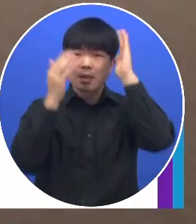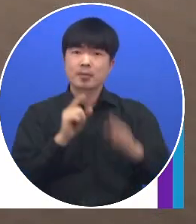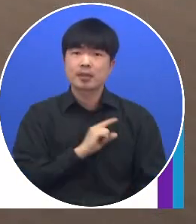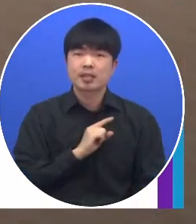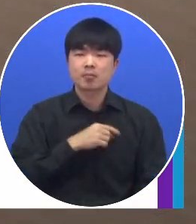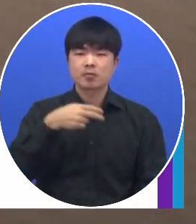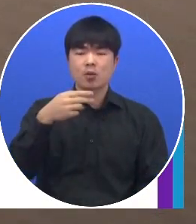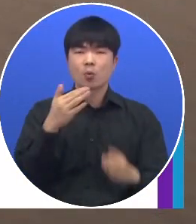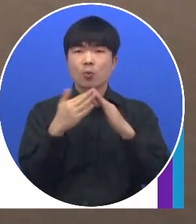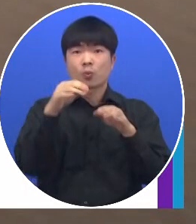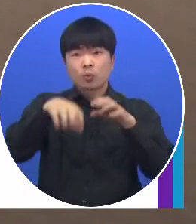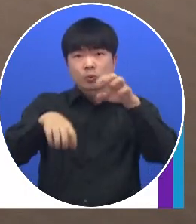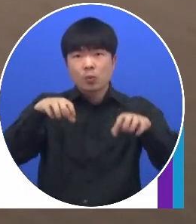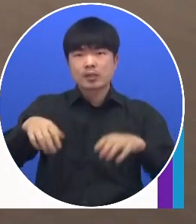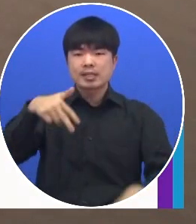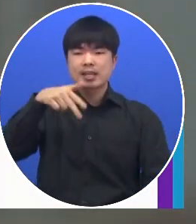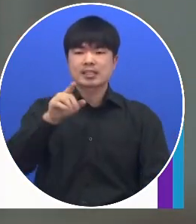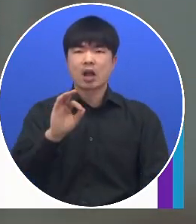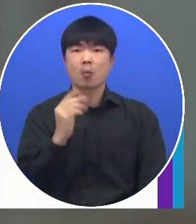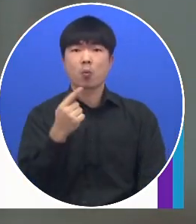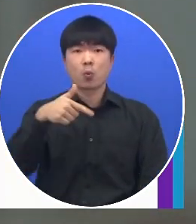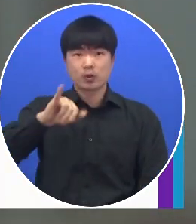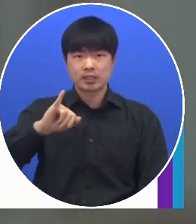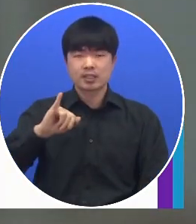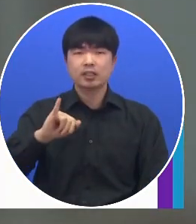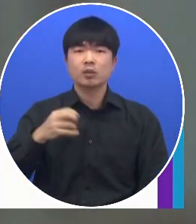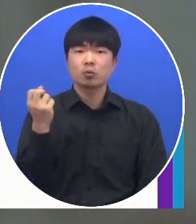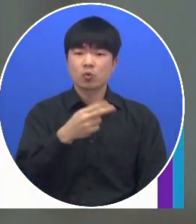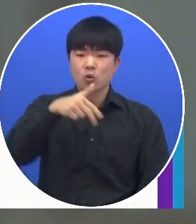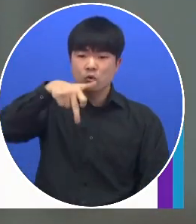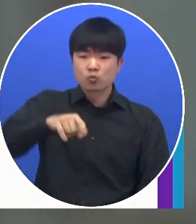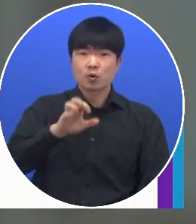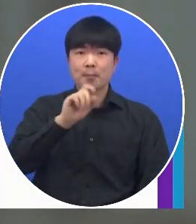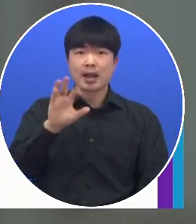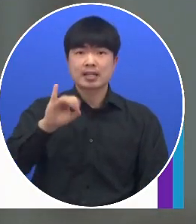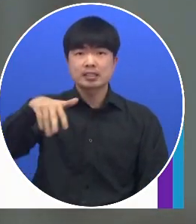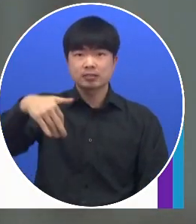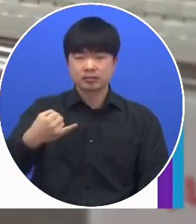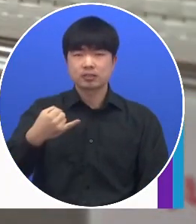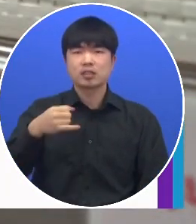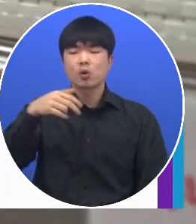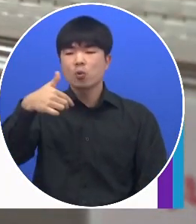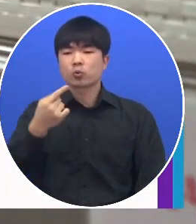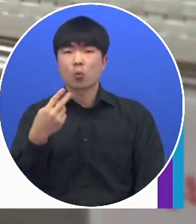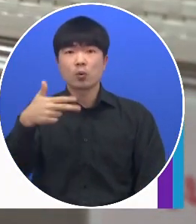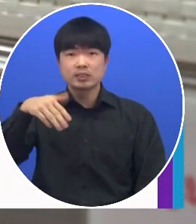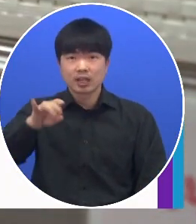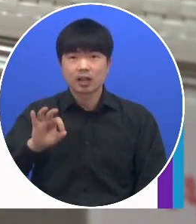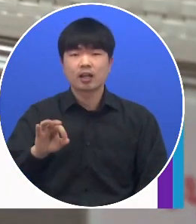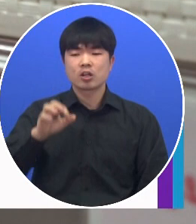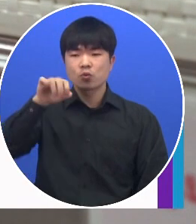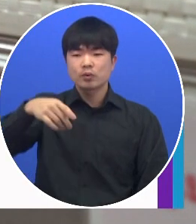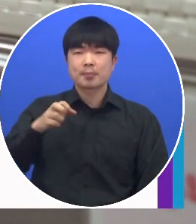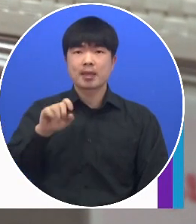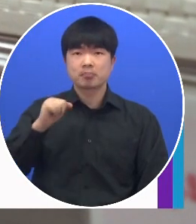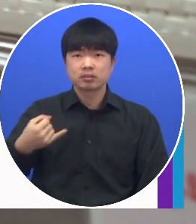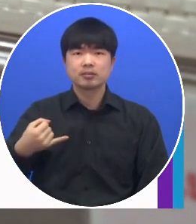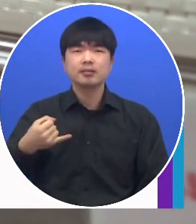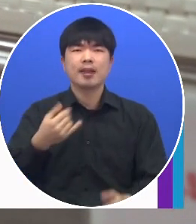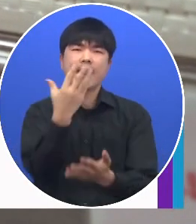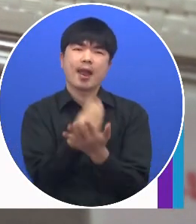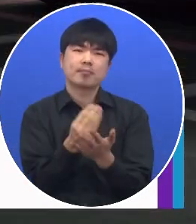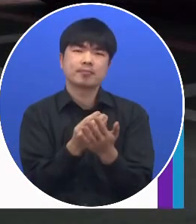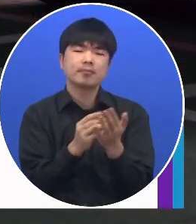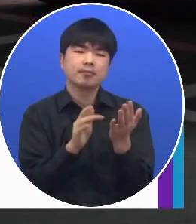온라인 장보기도 이용하실 수 있습니다 네이버 동래시장 장보기와 쿠팡이츠 놀장 위메프오 앱으로